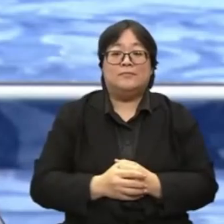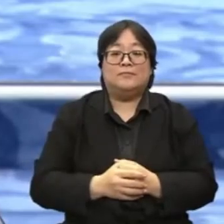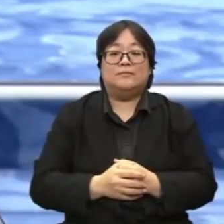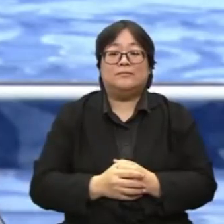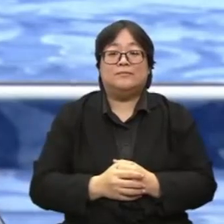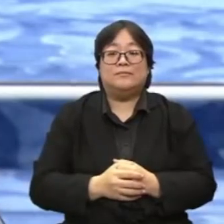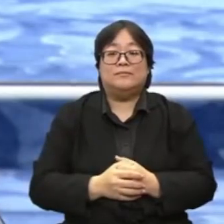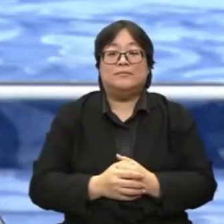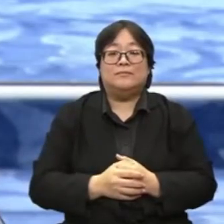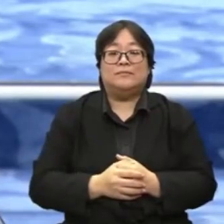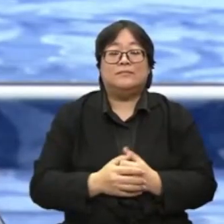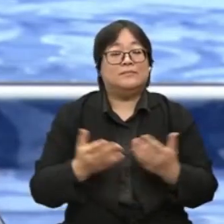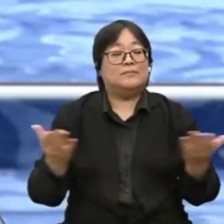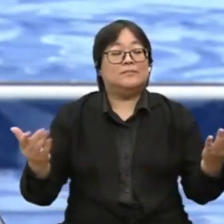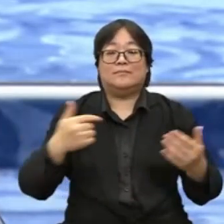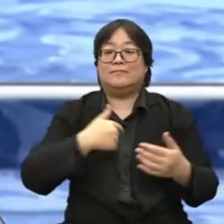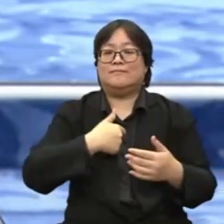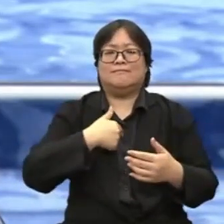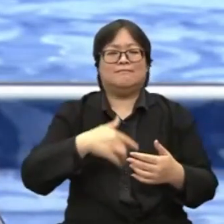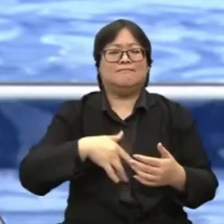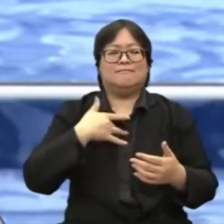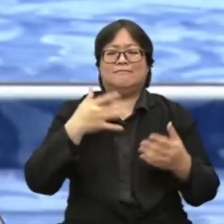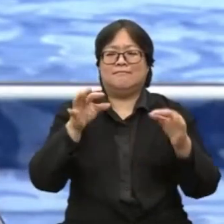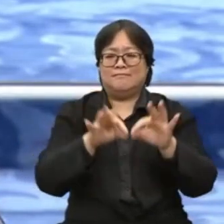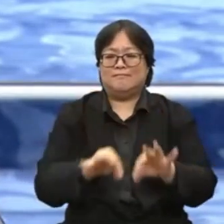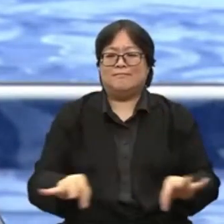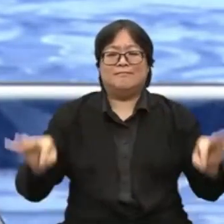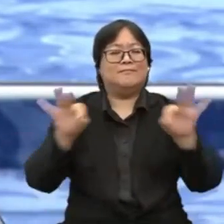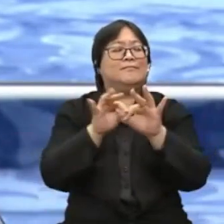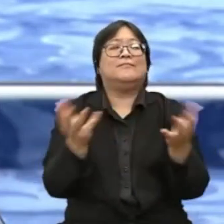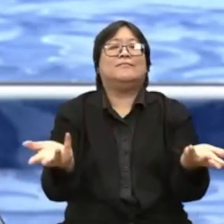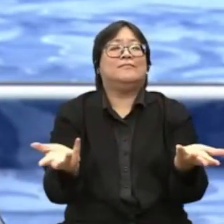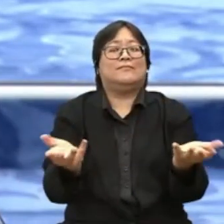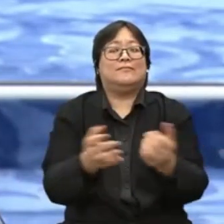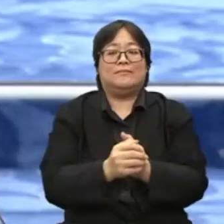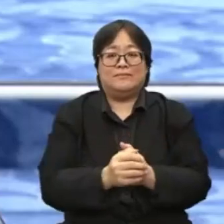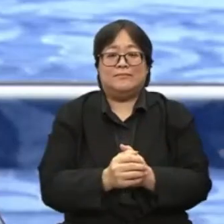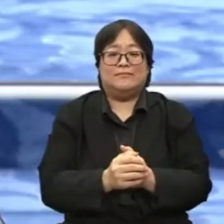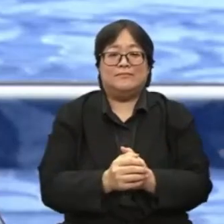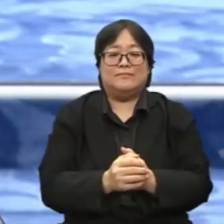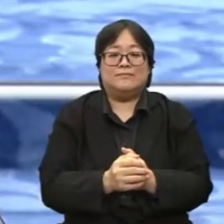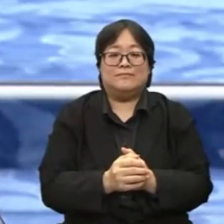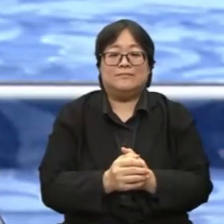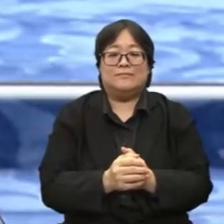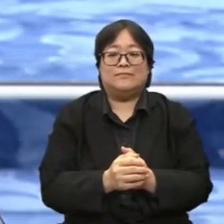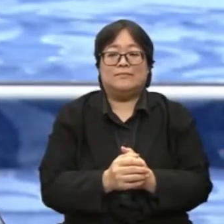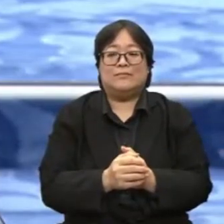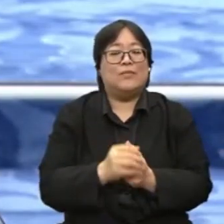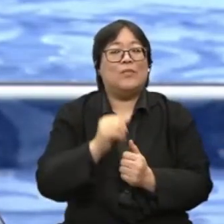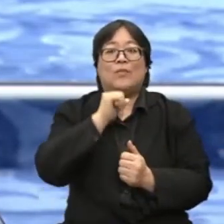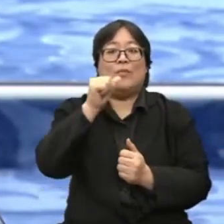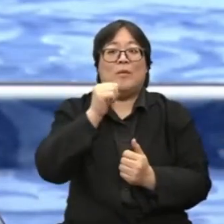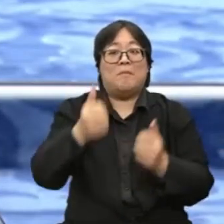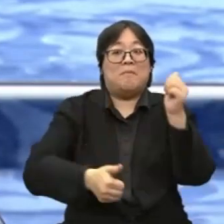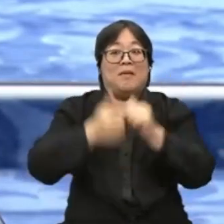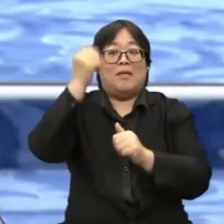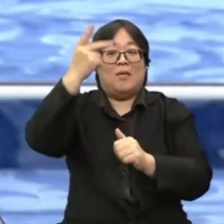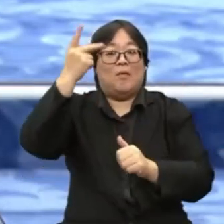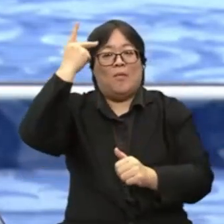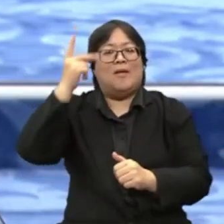lagi jadi saya ingat yang penting sekarang ni apa Bukan Nak score political